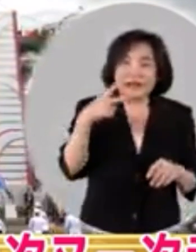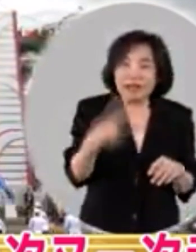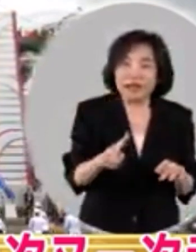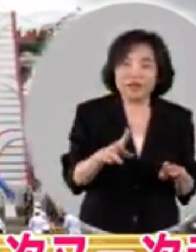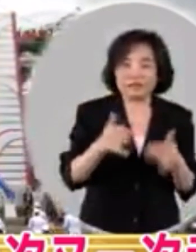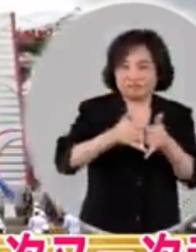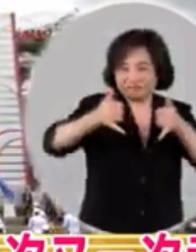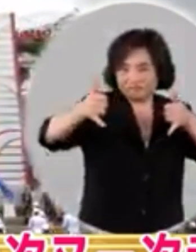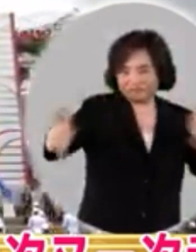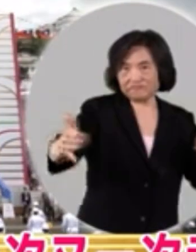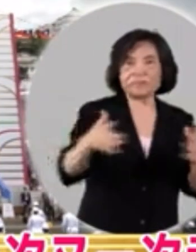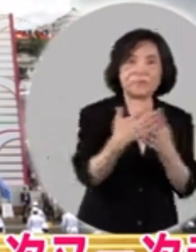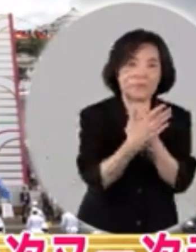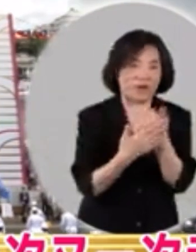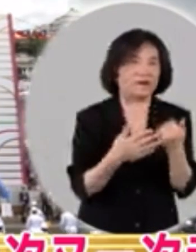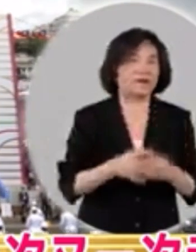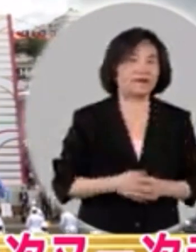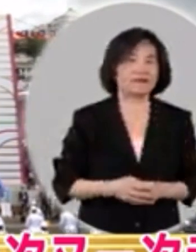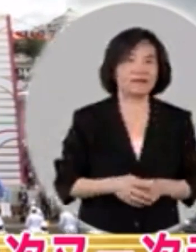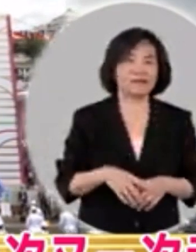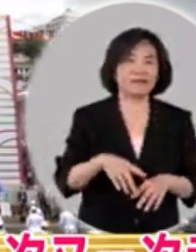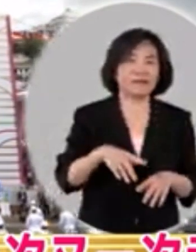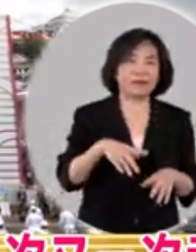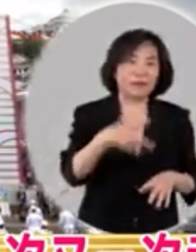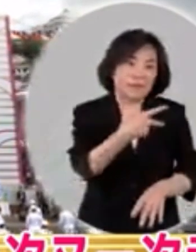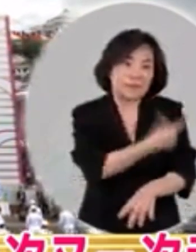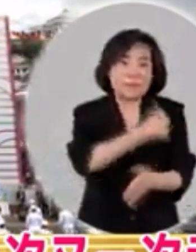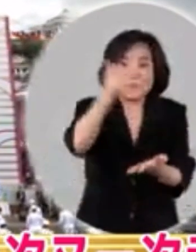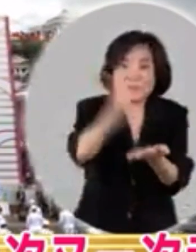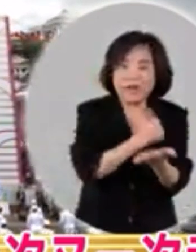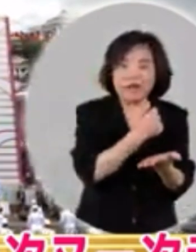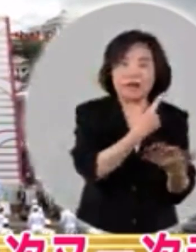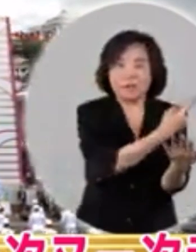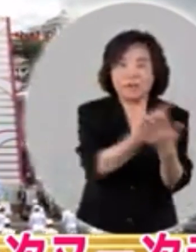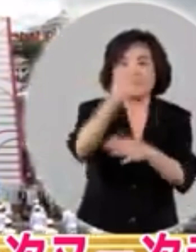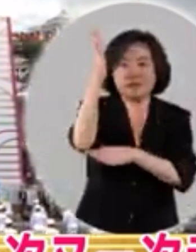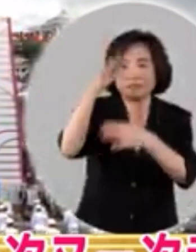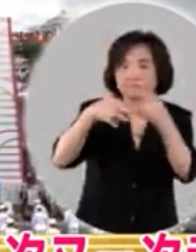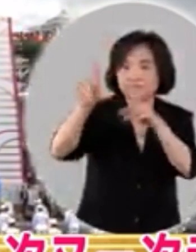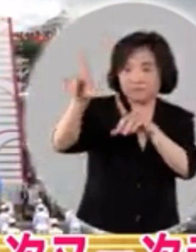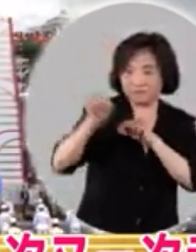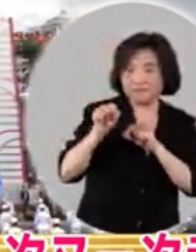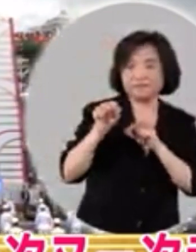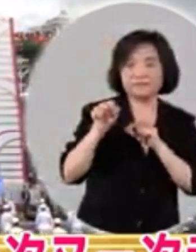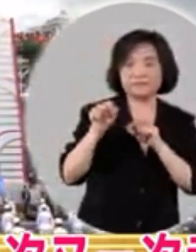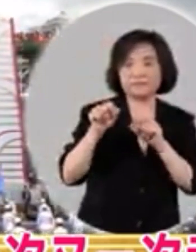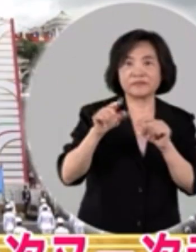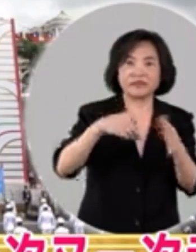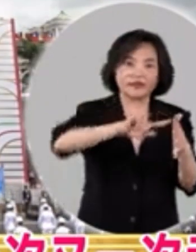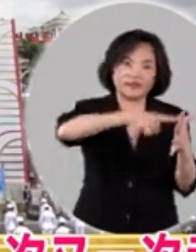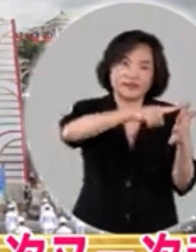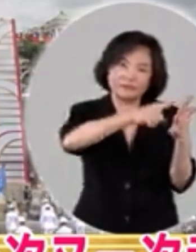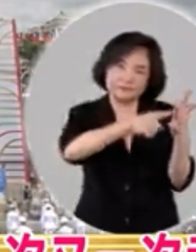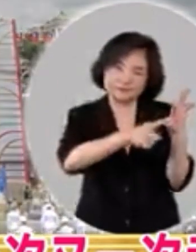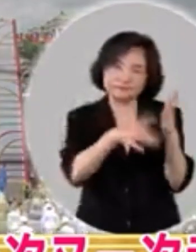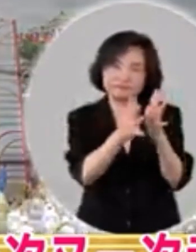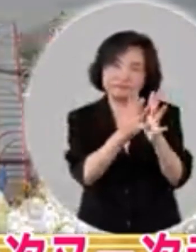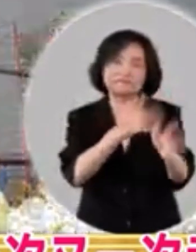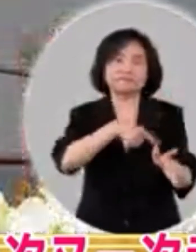社交距离。疫苗到了，大家按照政府的安排有秩序的接